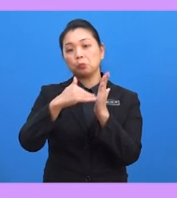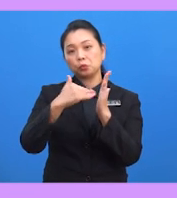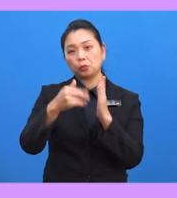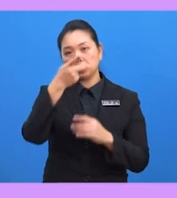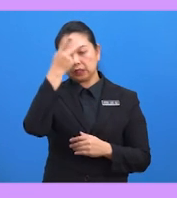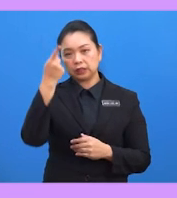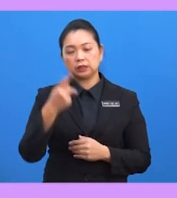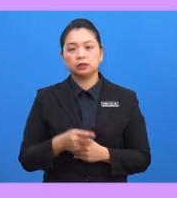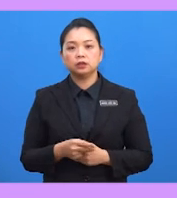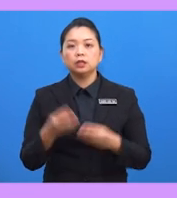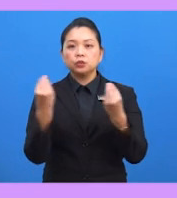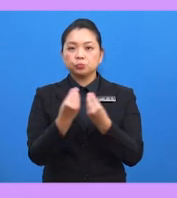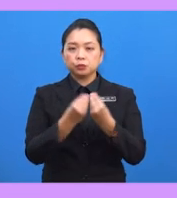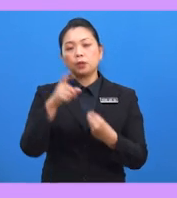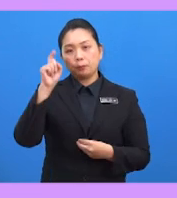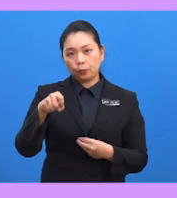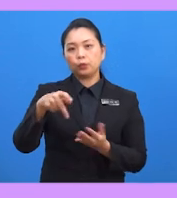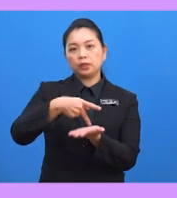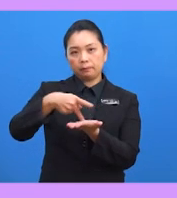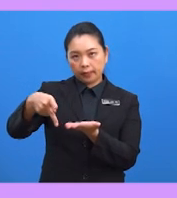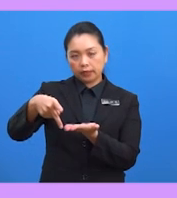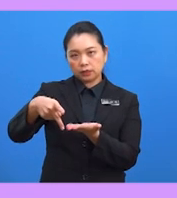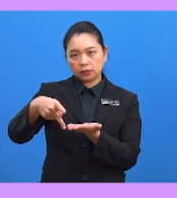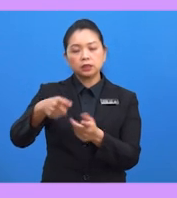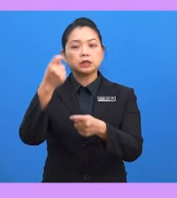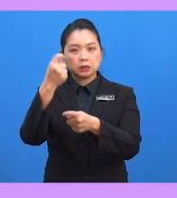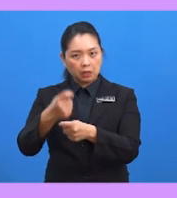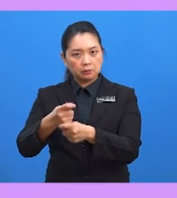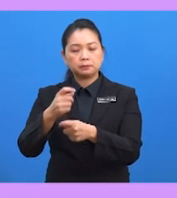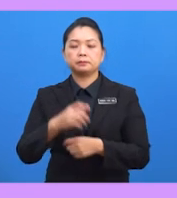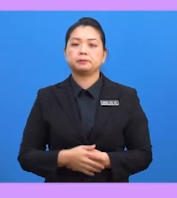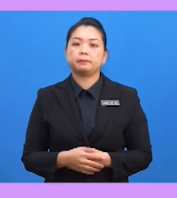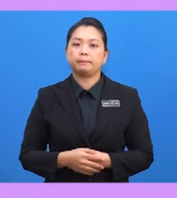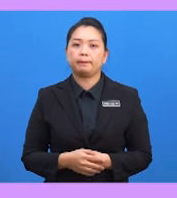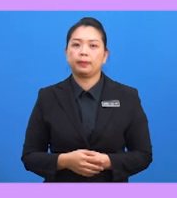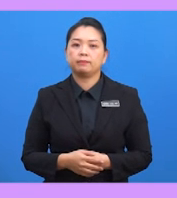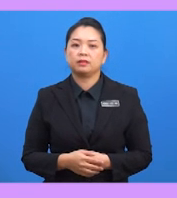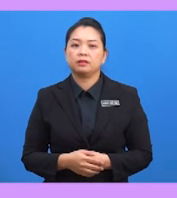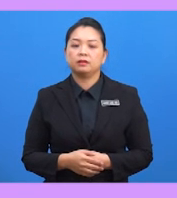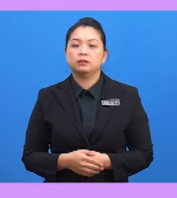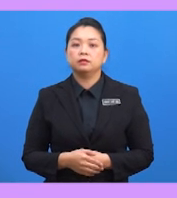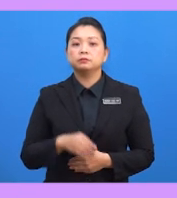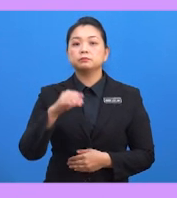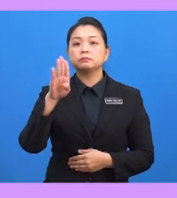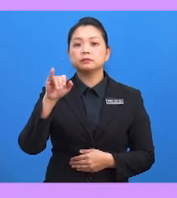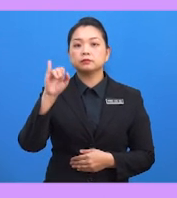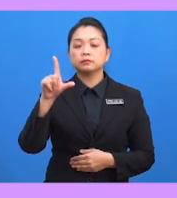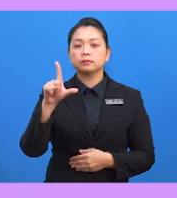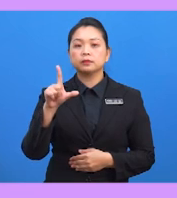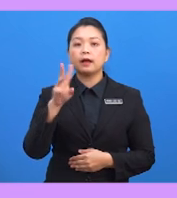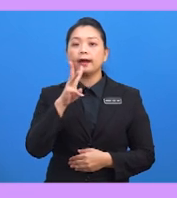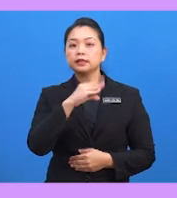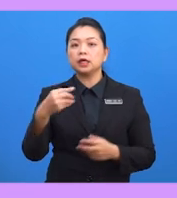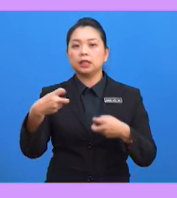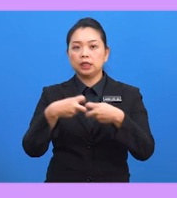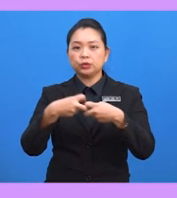kerana jumlah ini perlu dibayar secara konsisten. Bil air, elektrik dan telefon